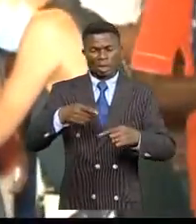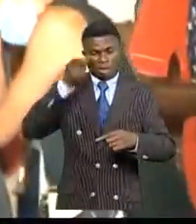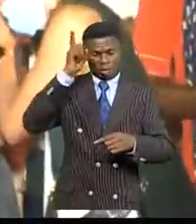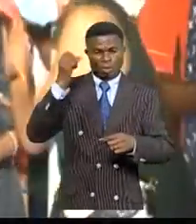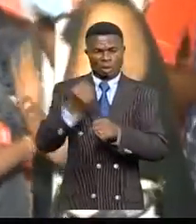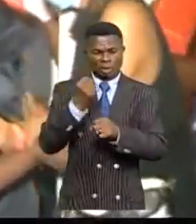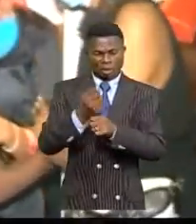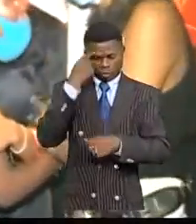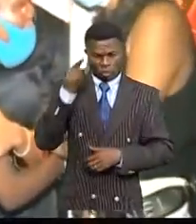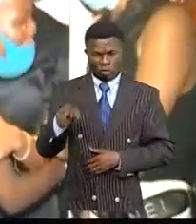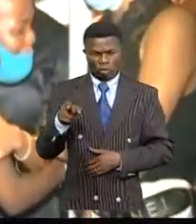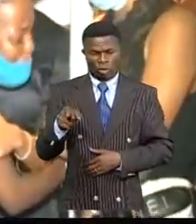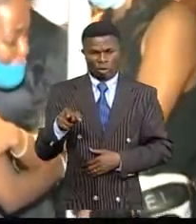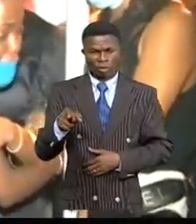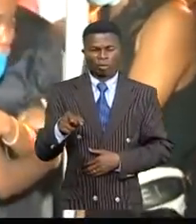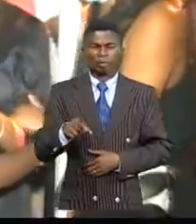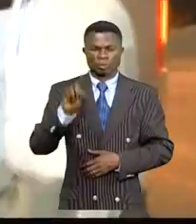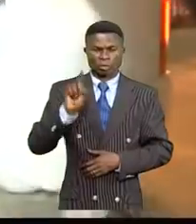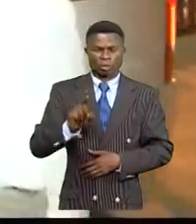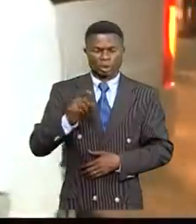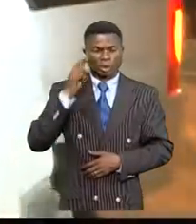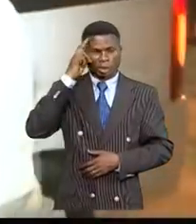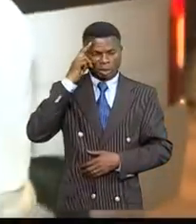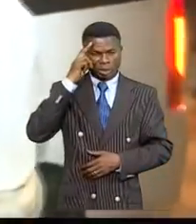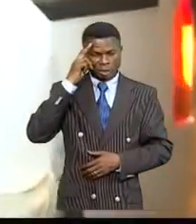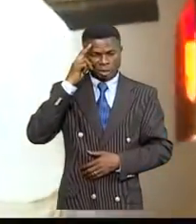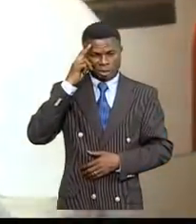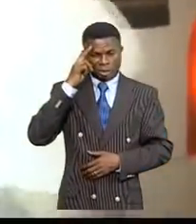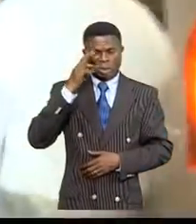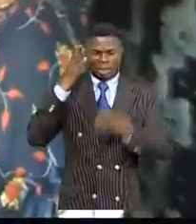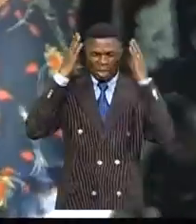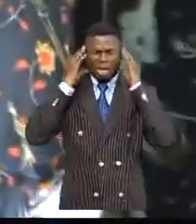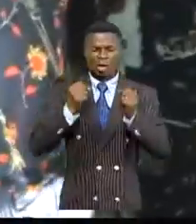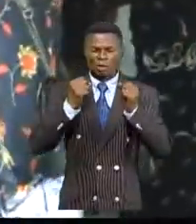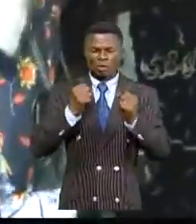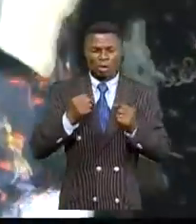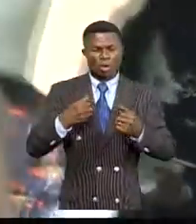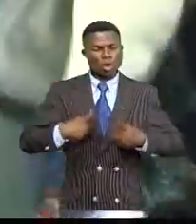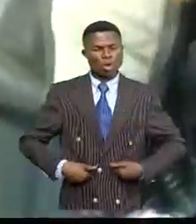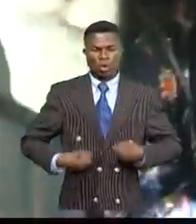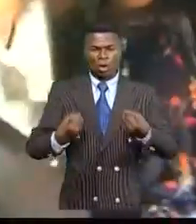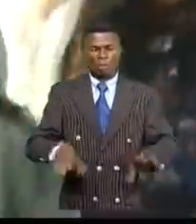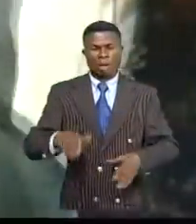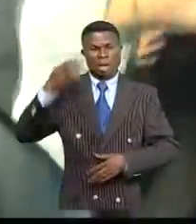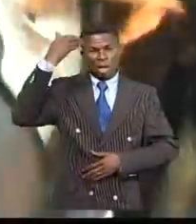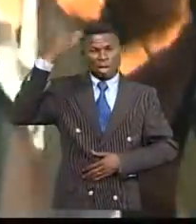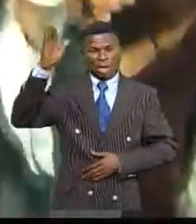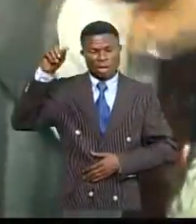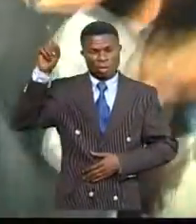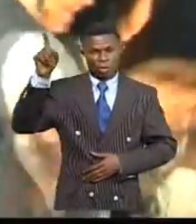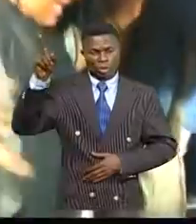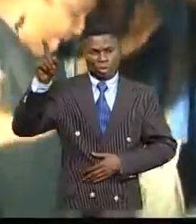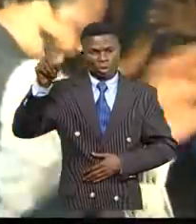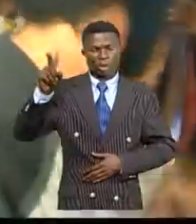principale caractéristique. Il faut déjà imaginer l'ampleur de la tristesse et la désolation à Mbandaka, dans les grands équateurs